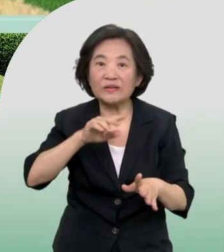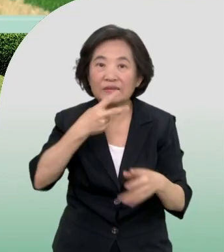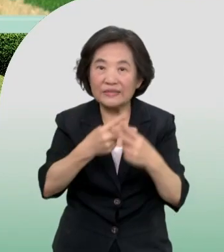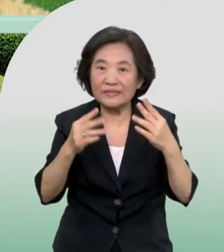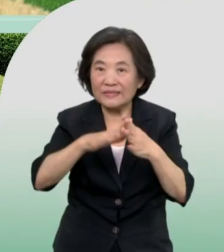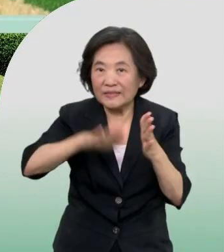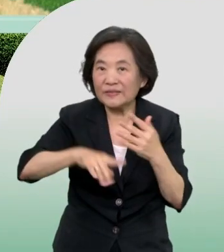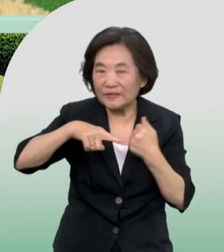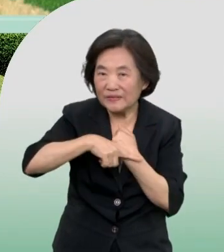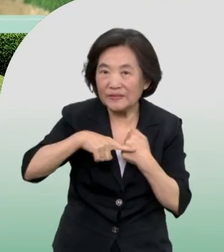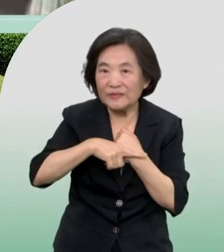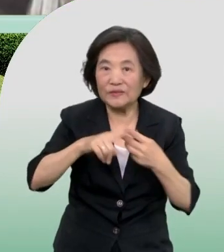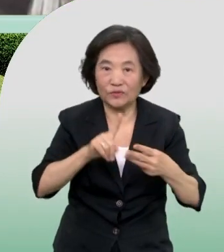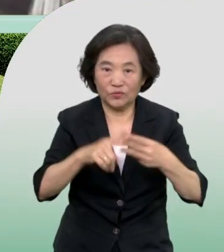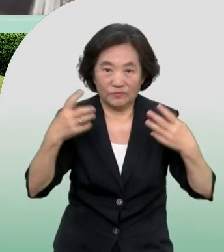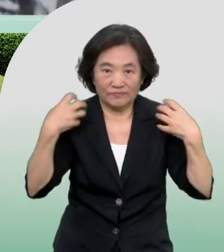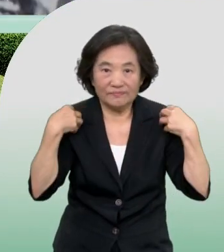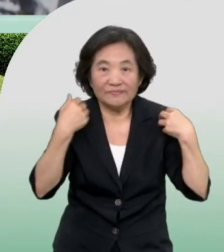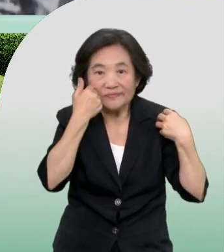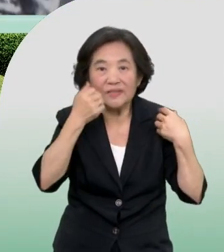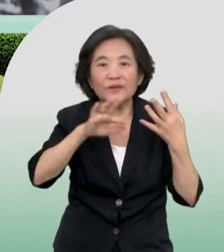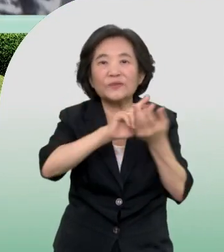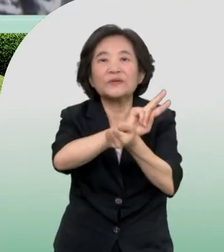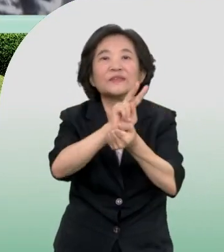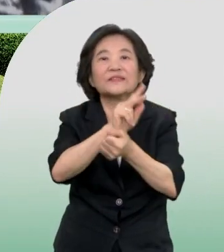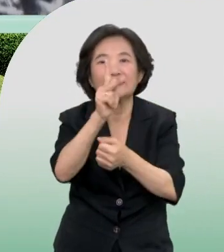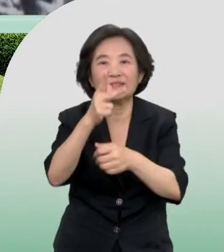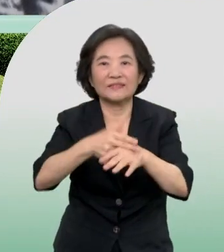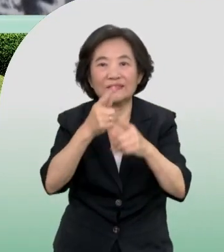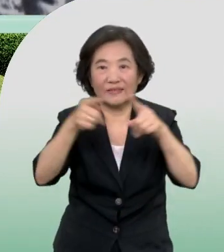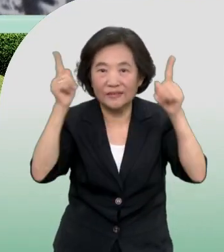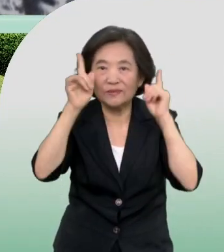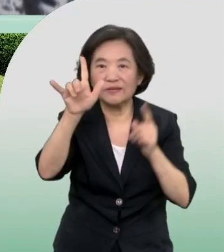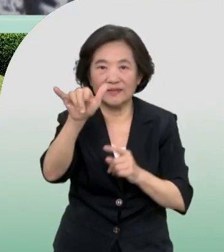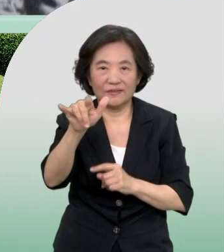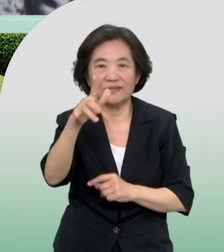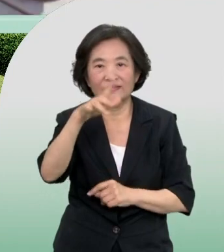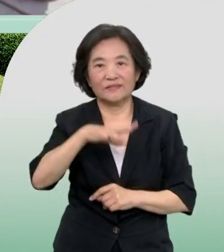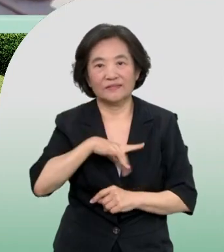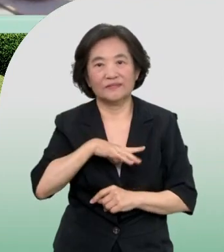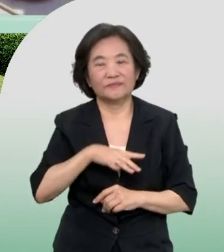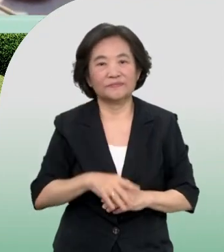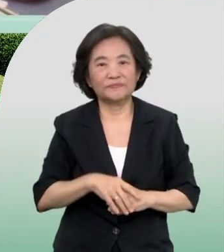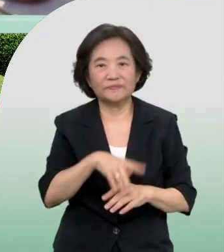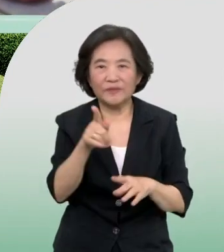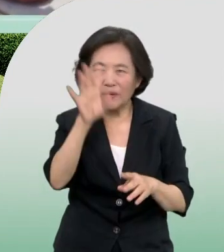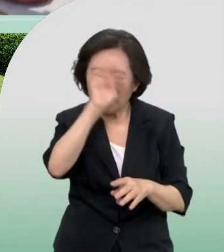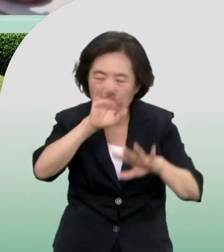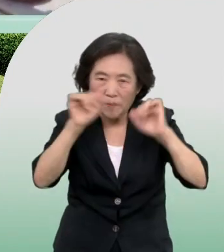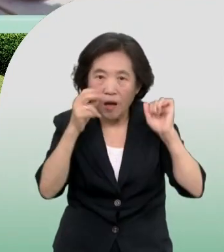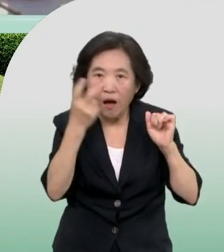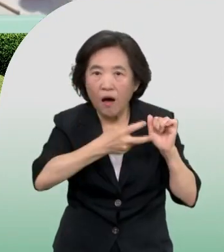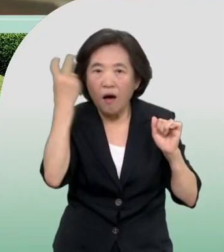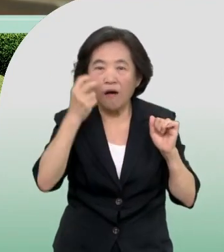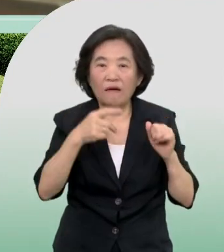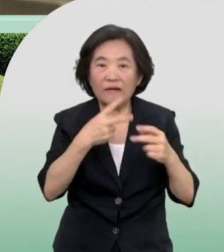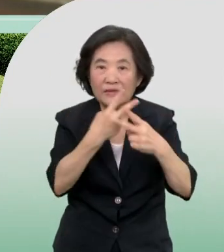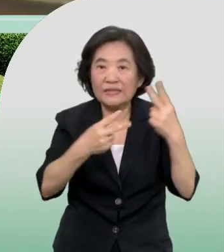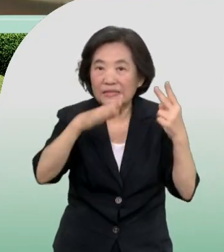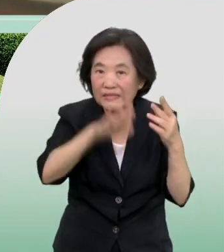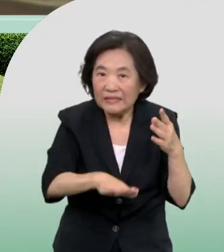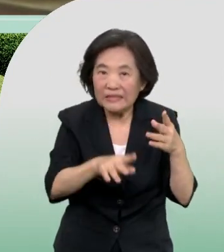学大研究计划的主持人，佮一位云林科技大学的教授王彦敏，佮调查就发现啊，其实学